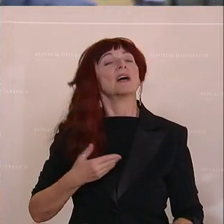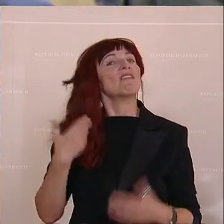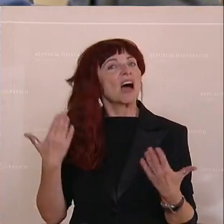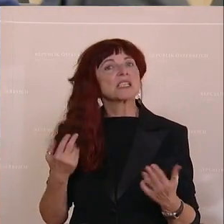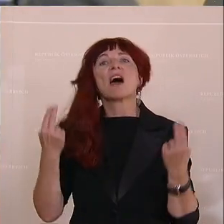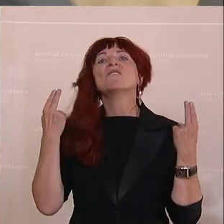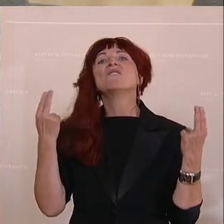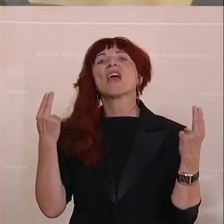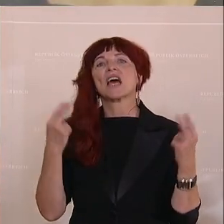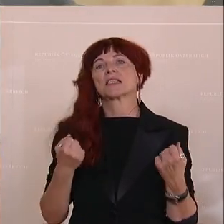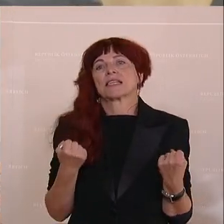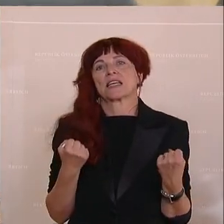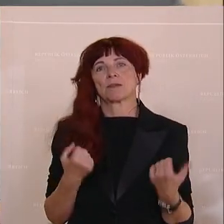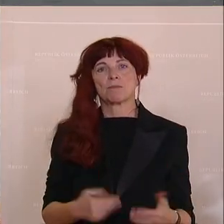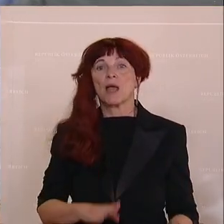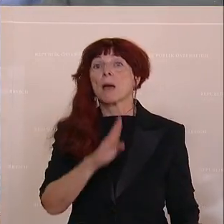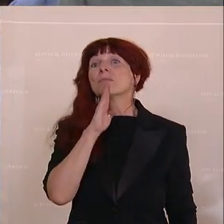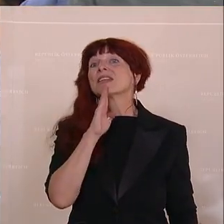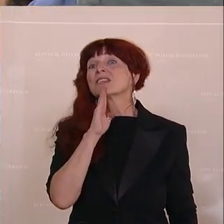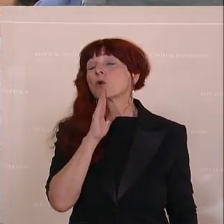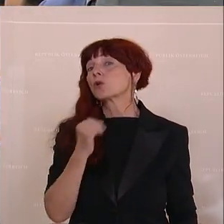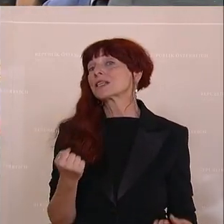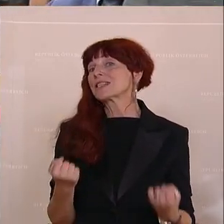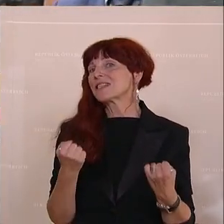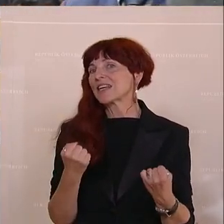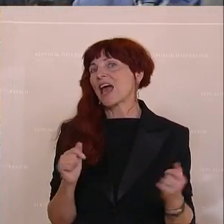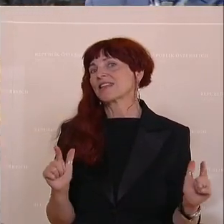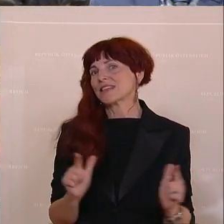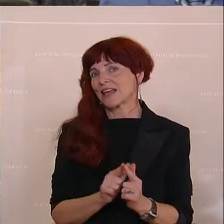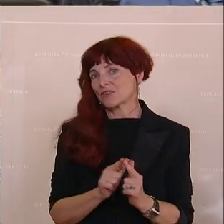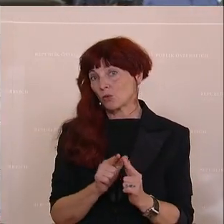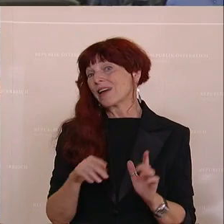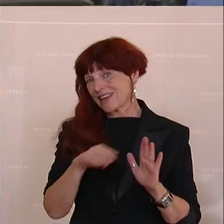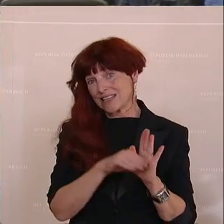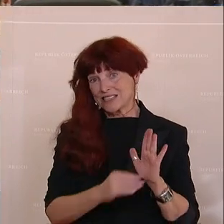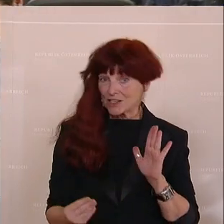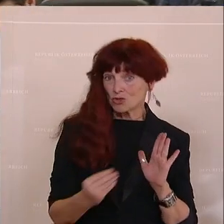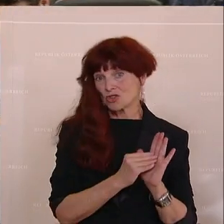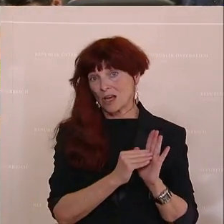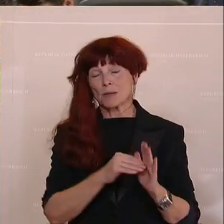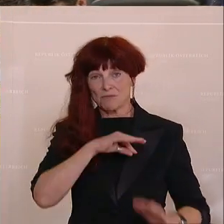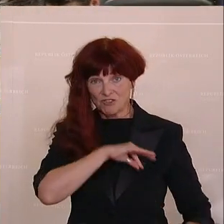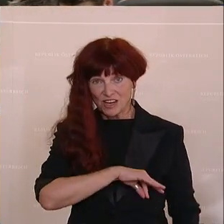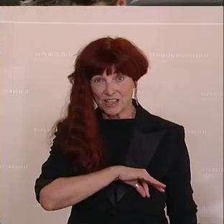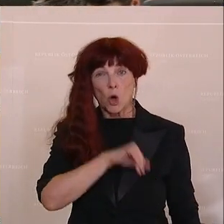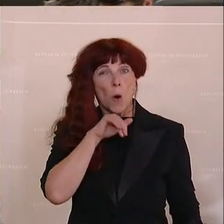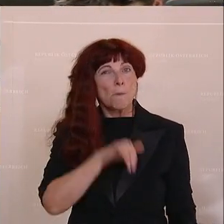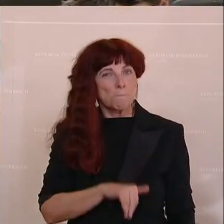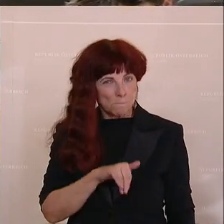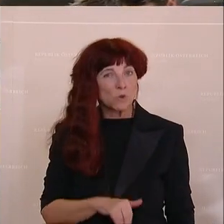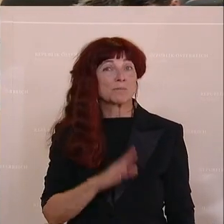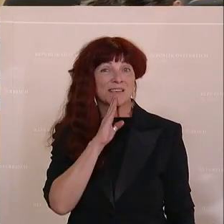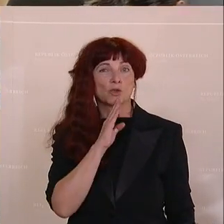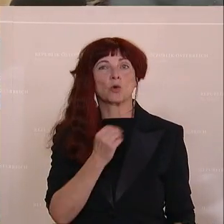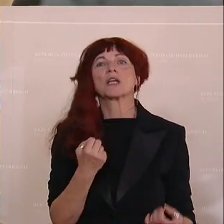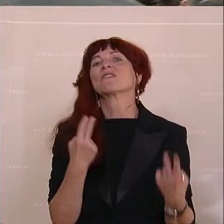Wertsicherung. Pensionen sind nämlich Versicherungsleistungen und wir sind per Gesetz verpflichtet, die Pensionen wertzusichern. Das ist der erste Auftrag.